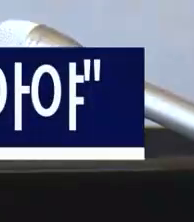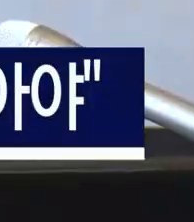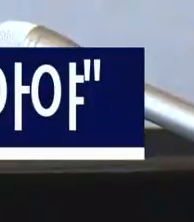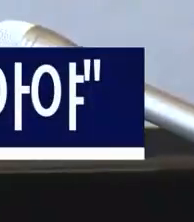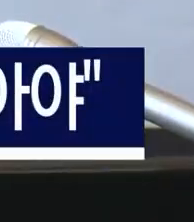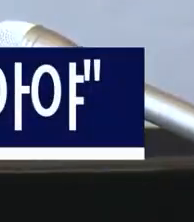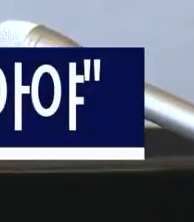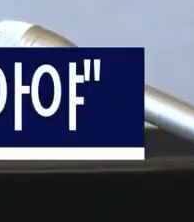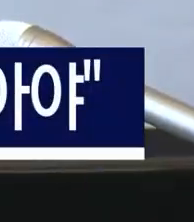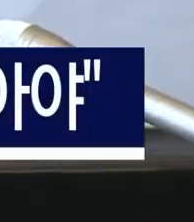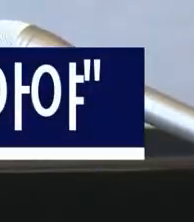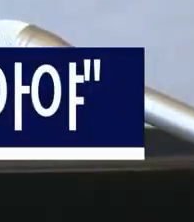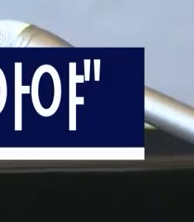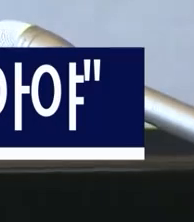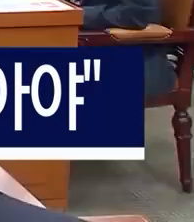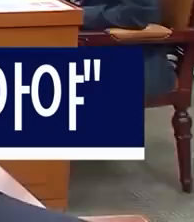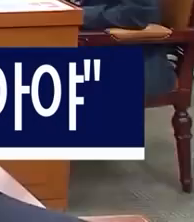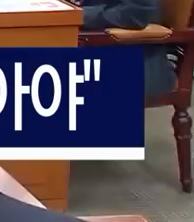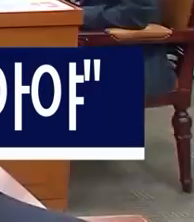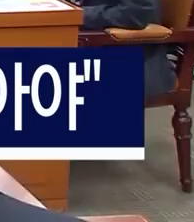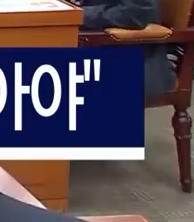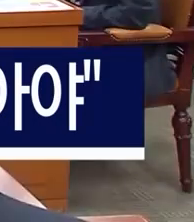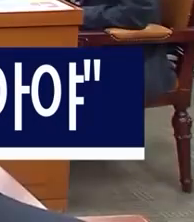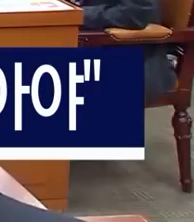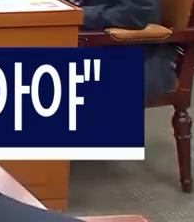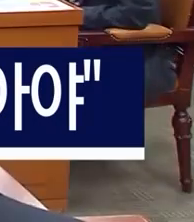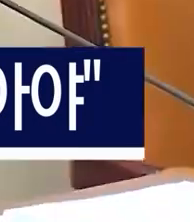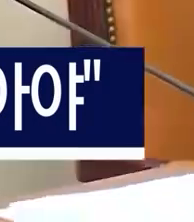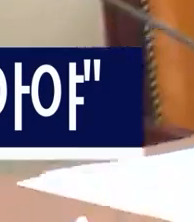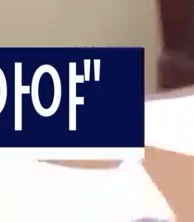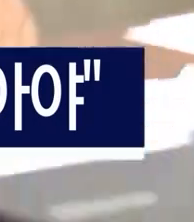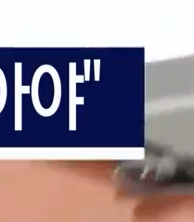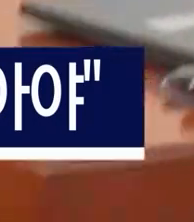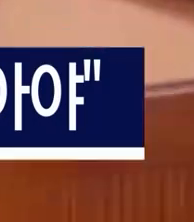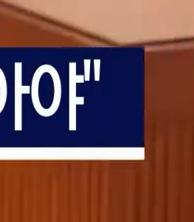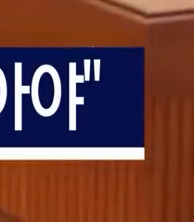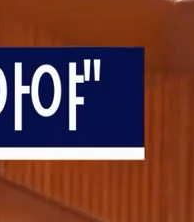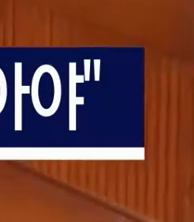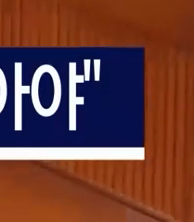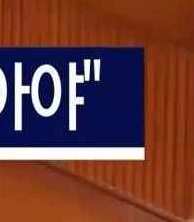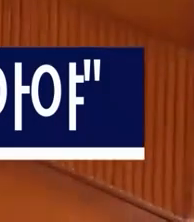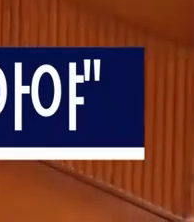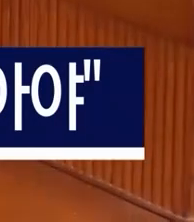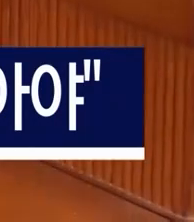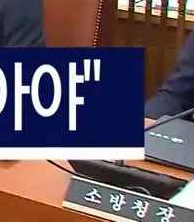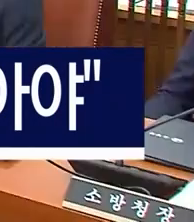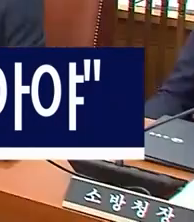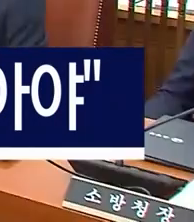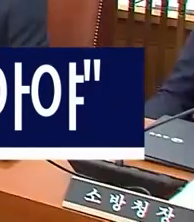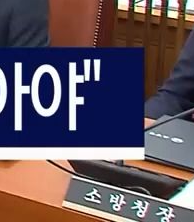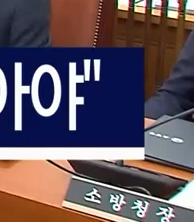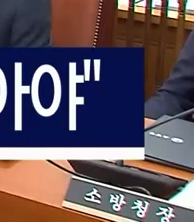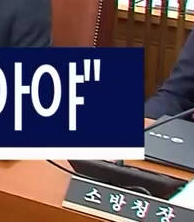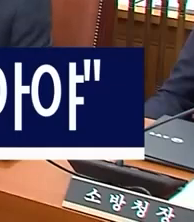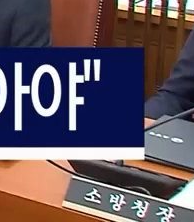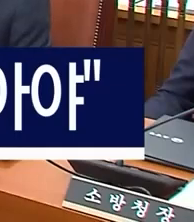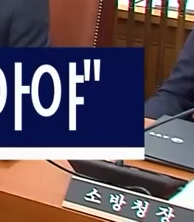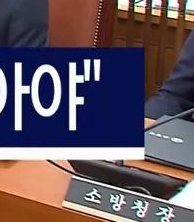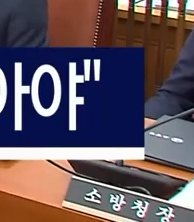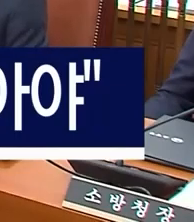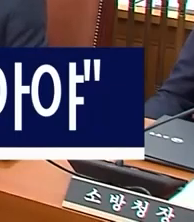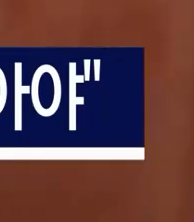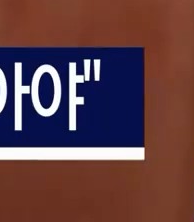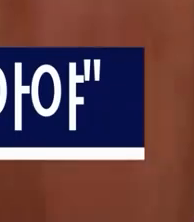소설가 한강의 노벨문학상 수상 소식이 전해진 당일 5.18 역사 왜곡이 이어졌습니다. 국감장에서 북한